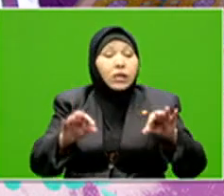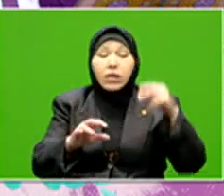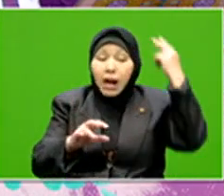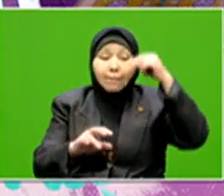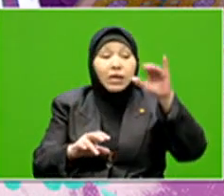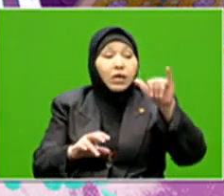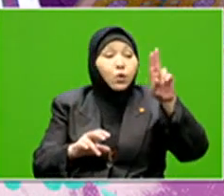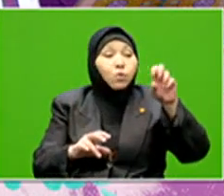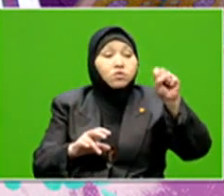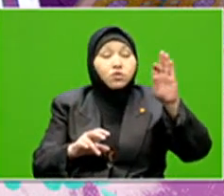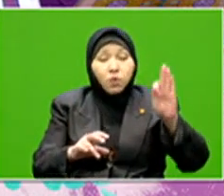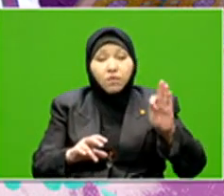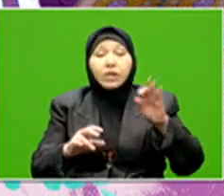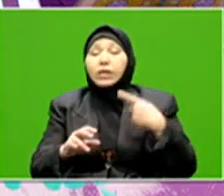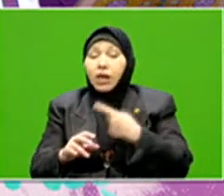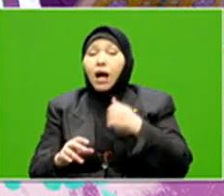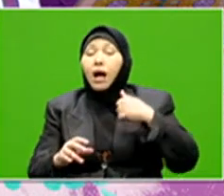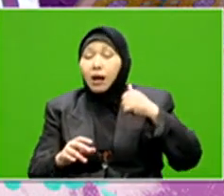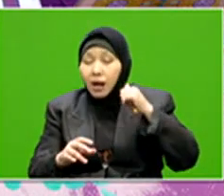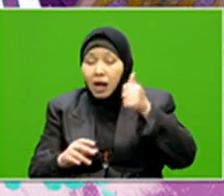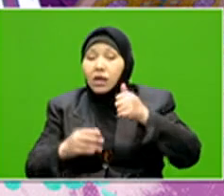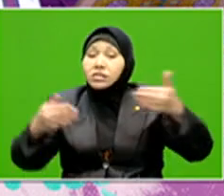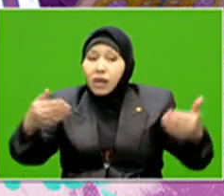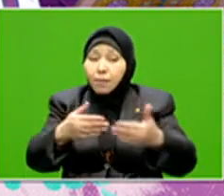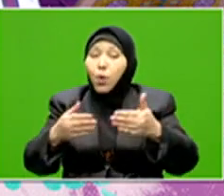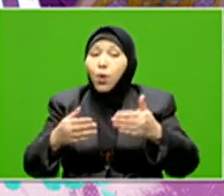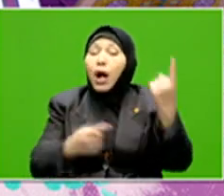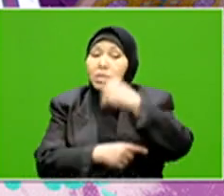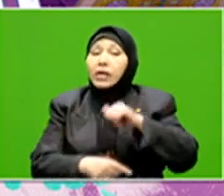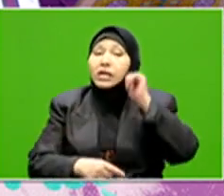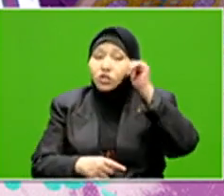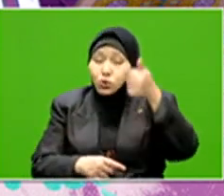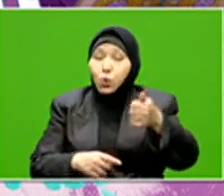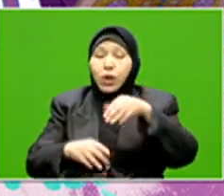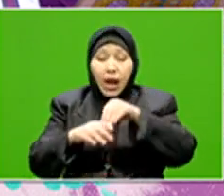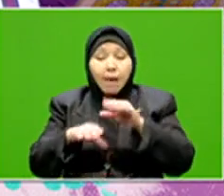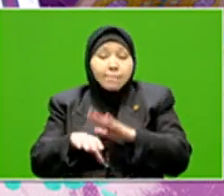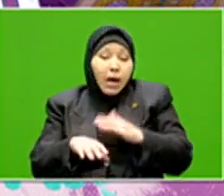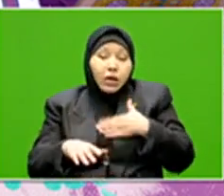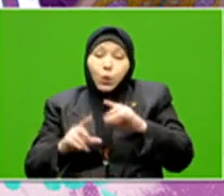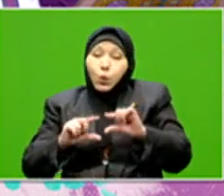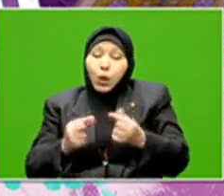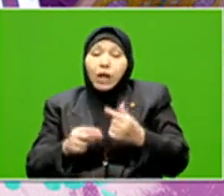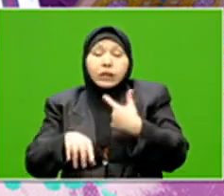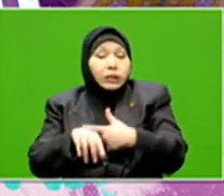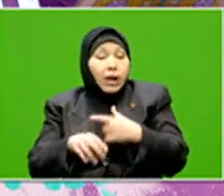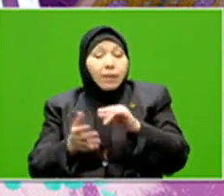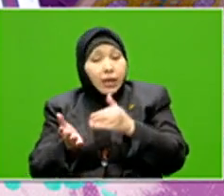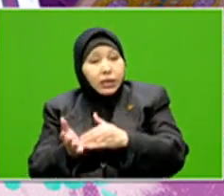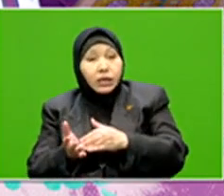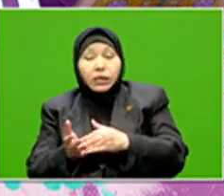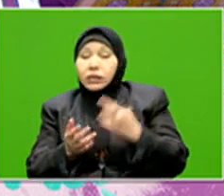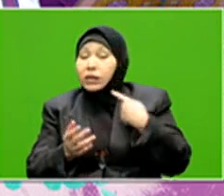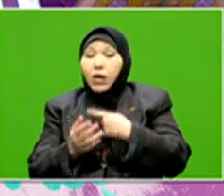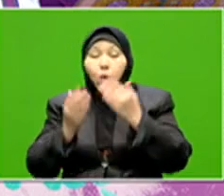ini kita akan sambung lagi lah Ustaz ya, pada hari esok ya, dalam siaran My Quran Time kita. Jadi kita berdoa pada Allah Subhanahu Wa Taala agar